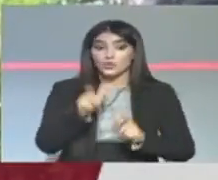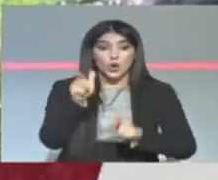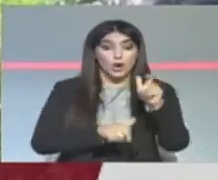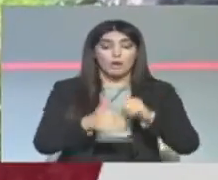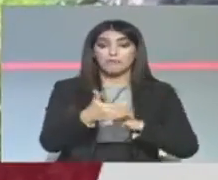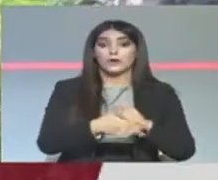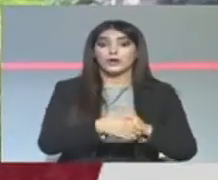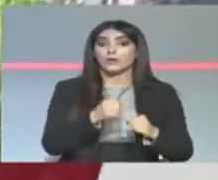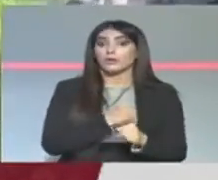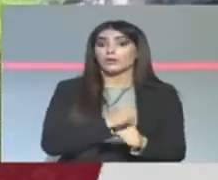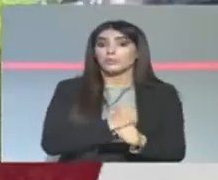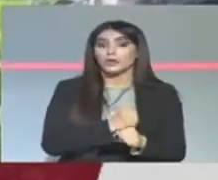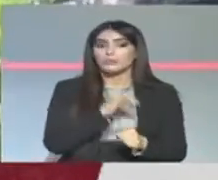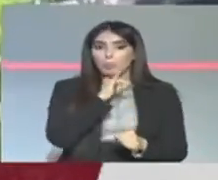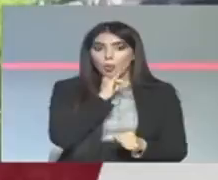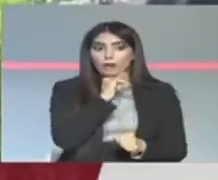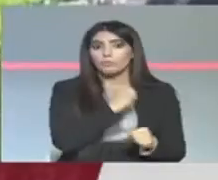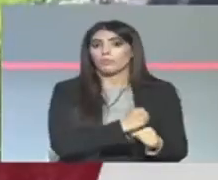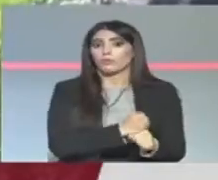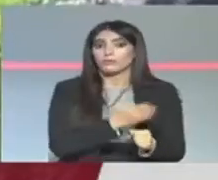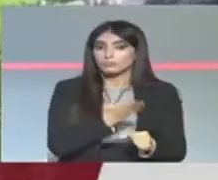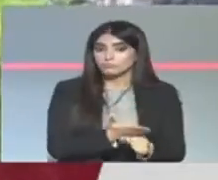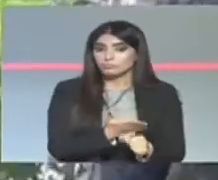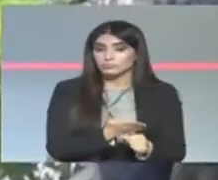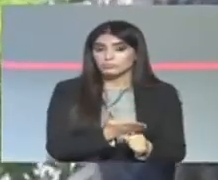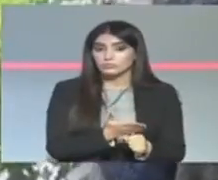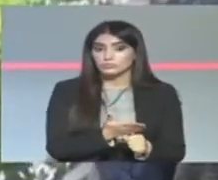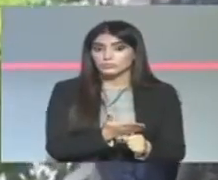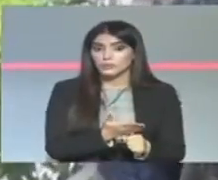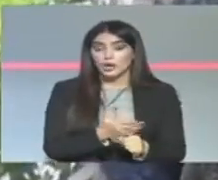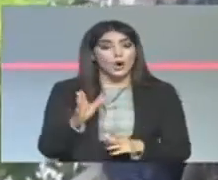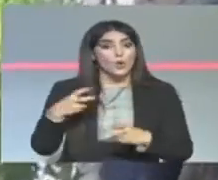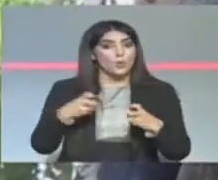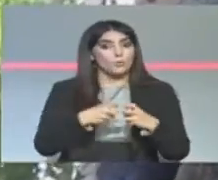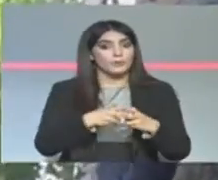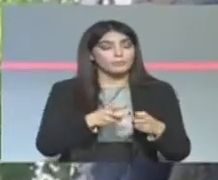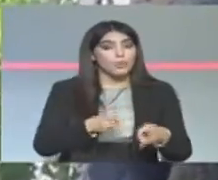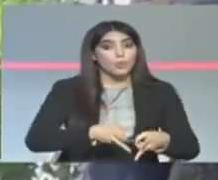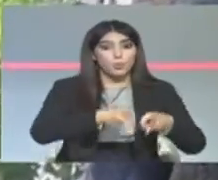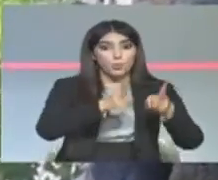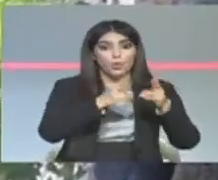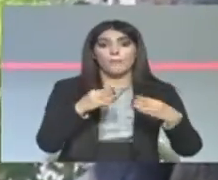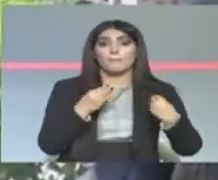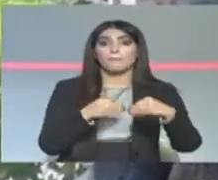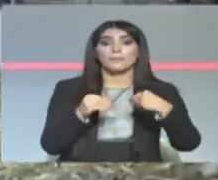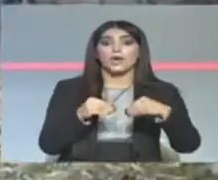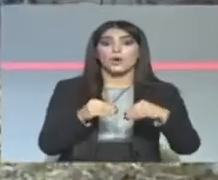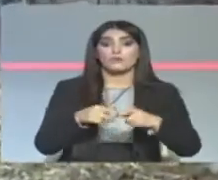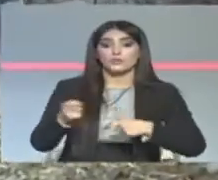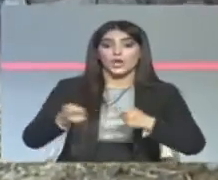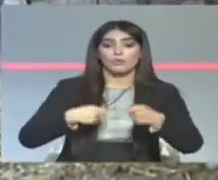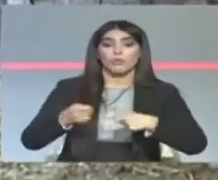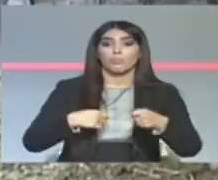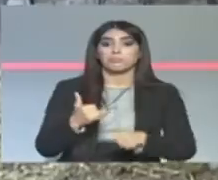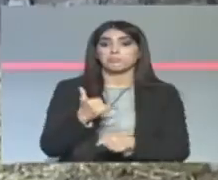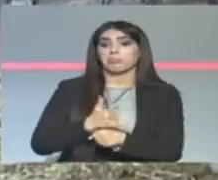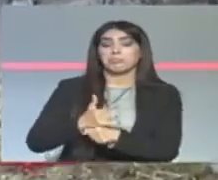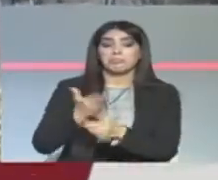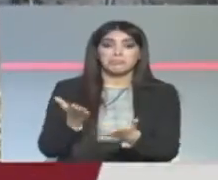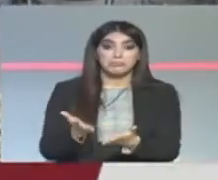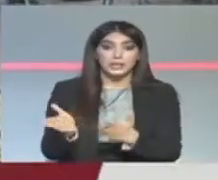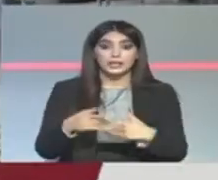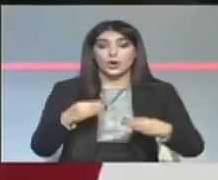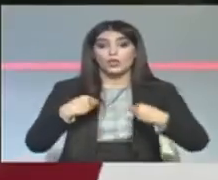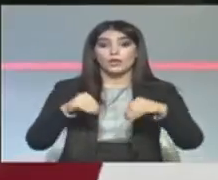ياخذوا وحدهم وال وال وال تكلفه غاليا ويبيعوا في اسواق عشوائيه توريد اللحوم الحمراء